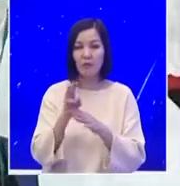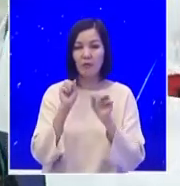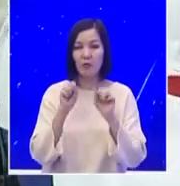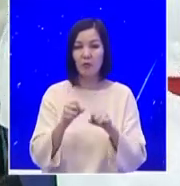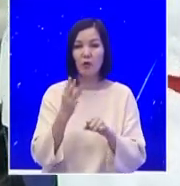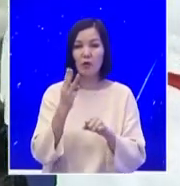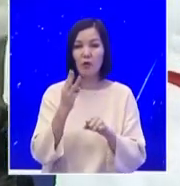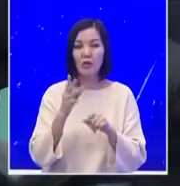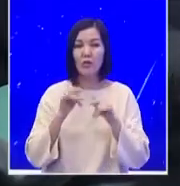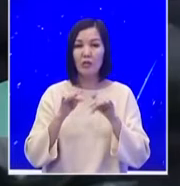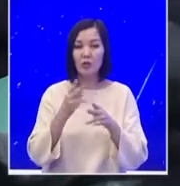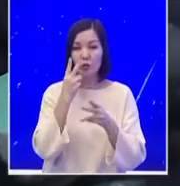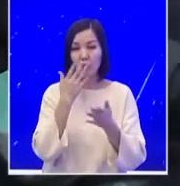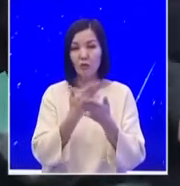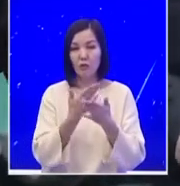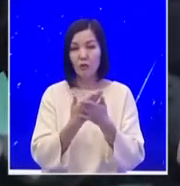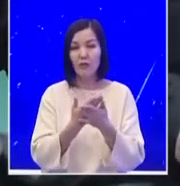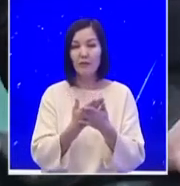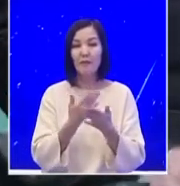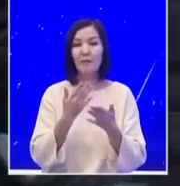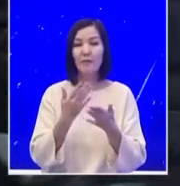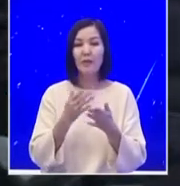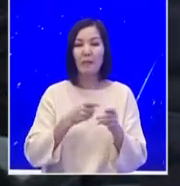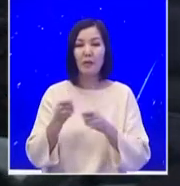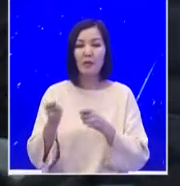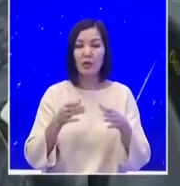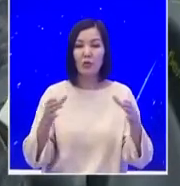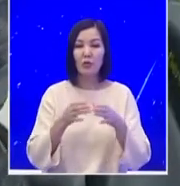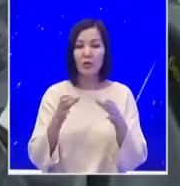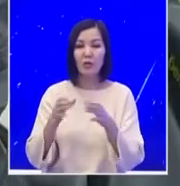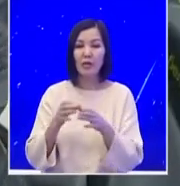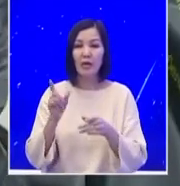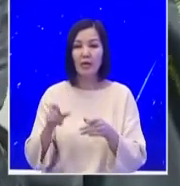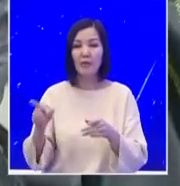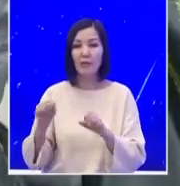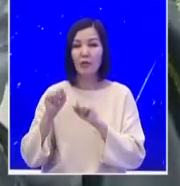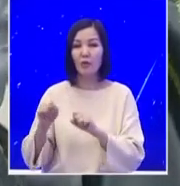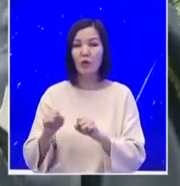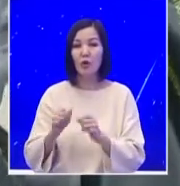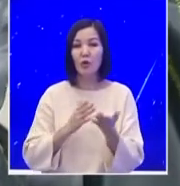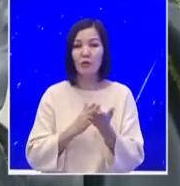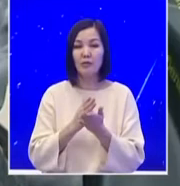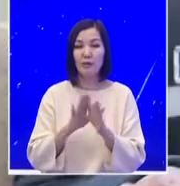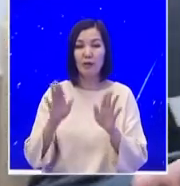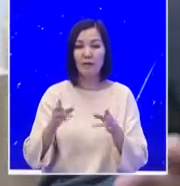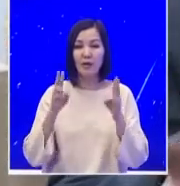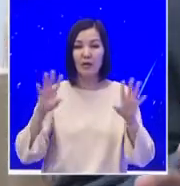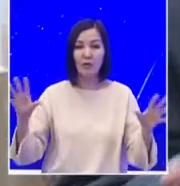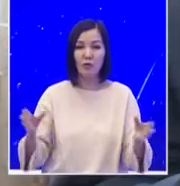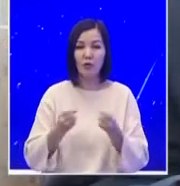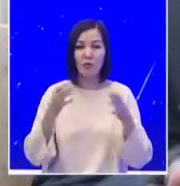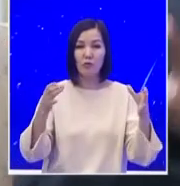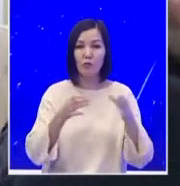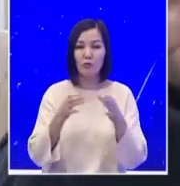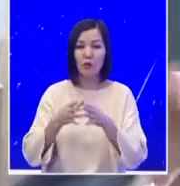іс жүзінде көрсетілді. Жалпы іледе басқару органдары, азаматтық қорғау қызметтері және авариялық құтқару бөлімдері